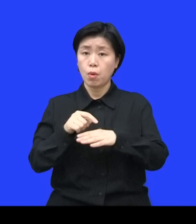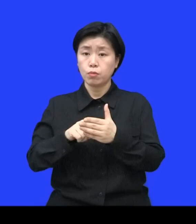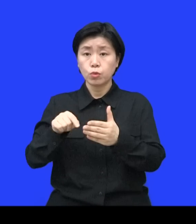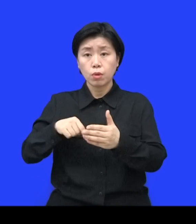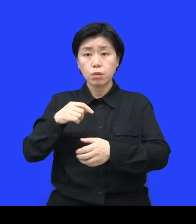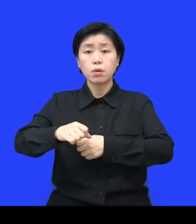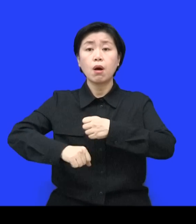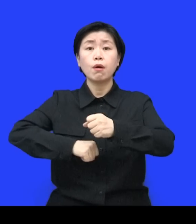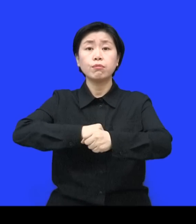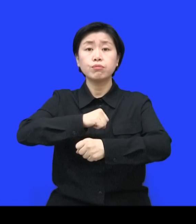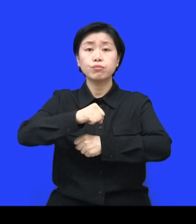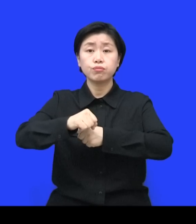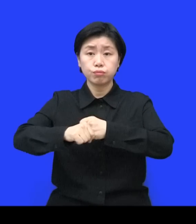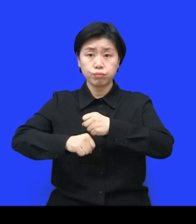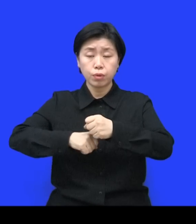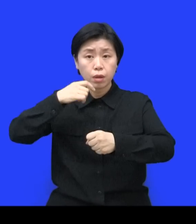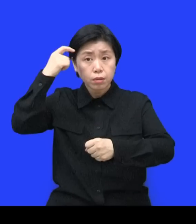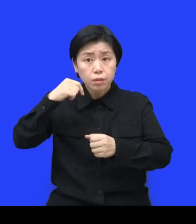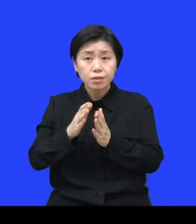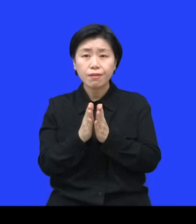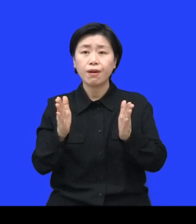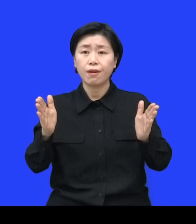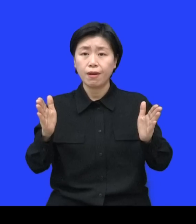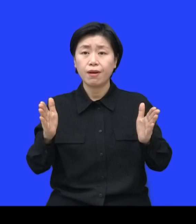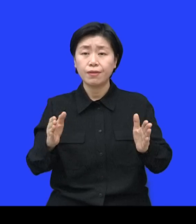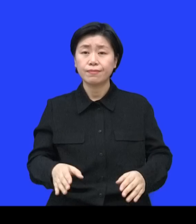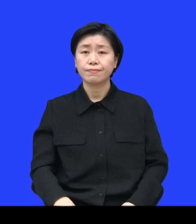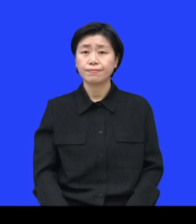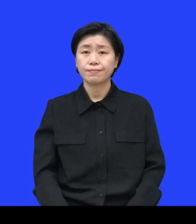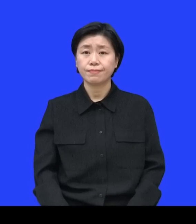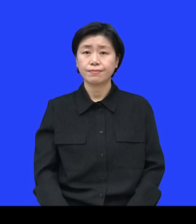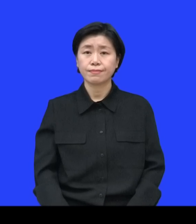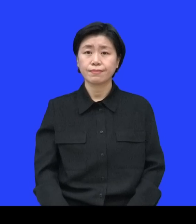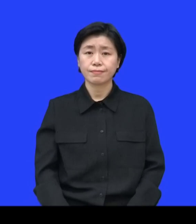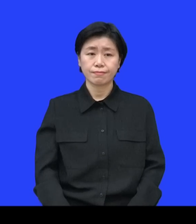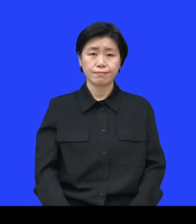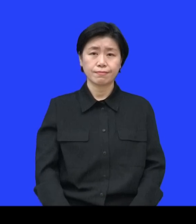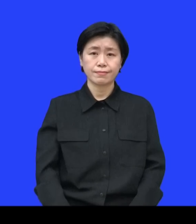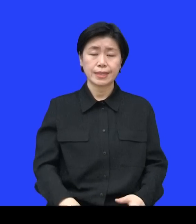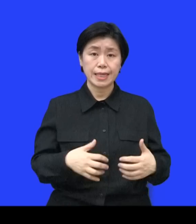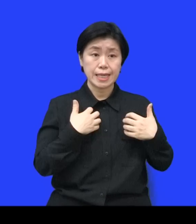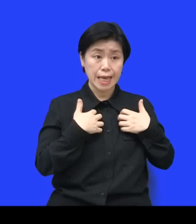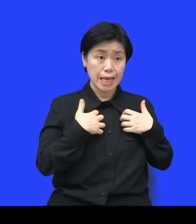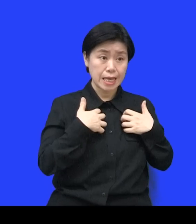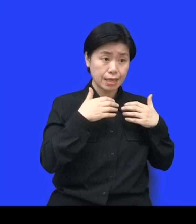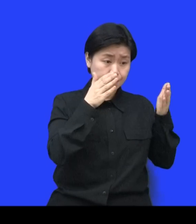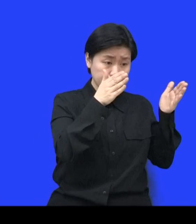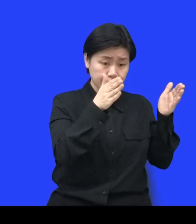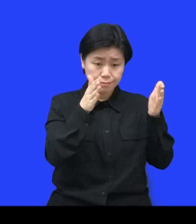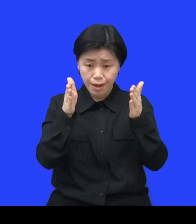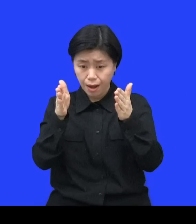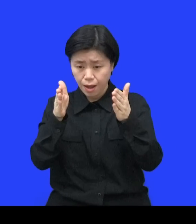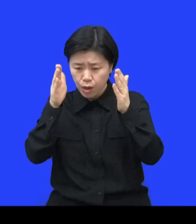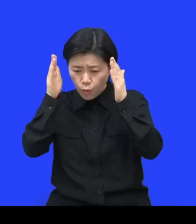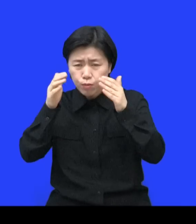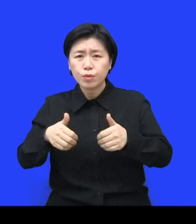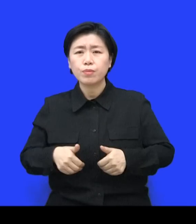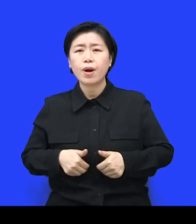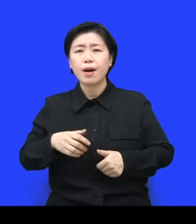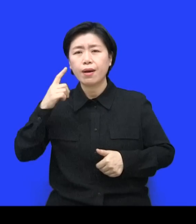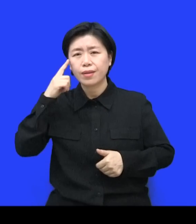이 중독에서 벗어나게 하시고 그때부터 집중하게 하신 게 야 나 이제 공부해야 되겠다. 고1 때.